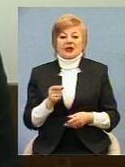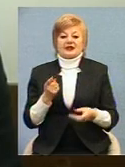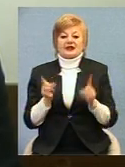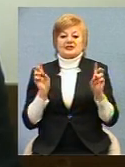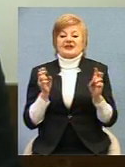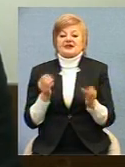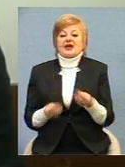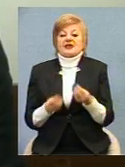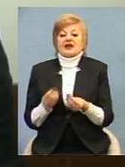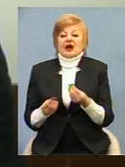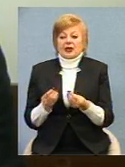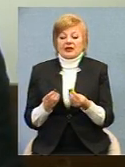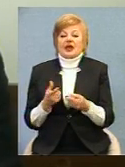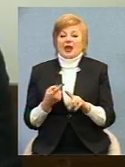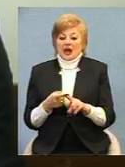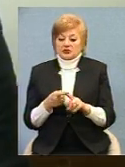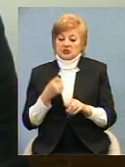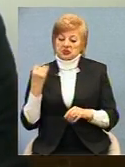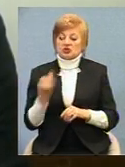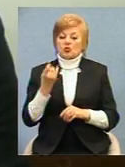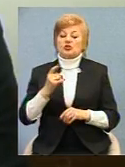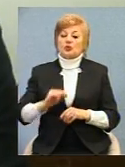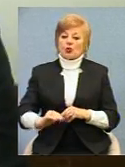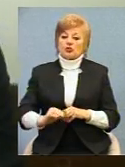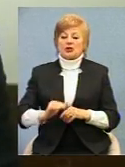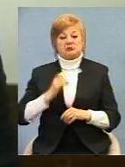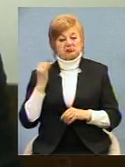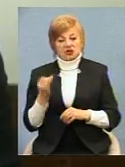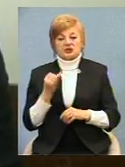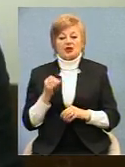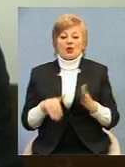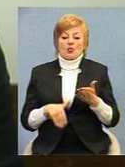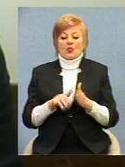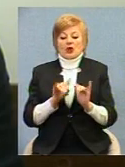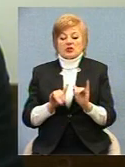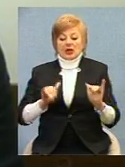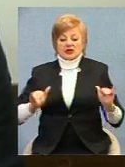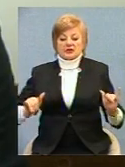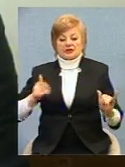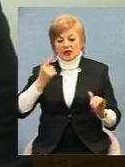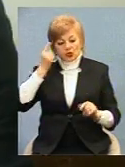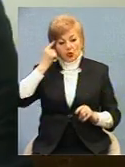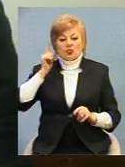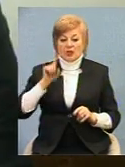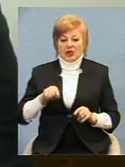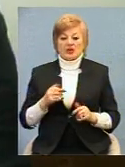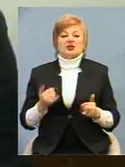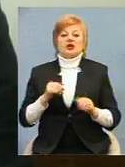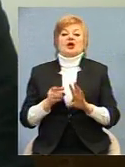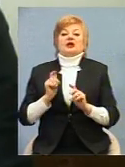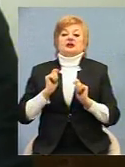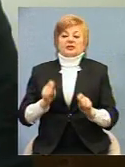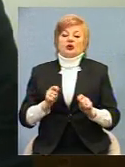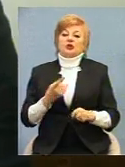ключовим драйвером, який мотивує дитину, який зацікавлює дитину, допомагає розвивати багато навичок та вмінь. І перш за все, дає